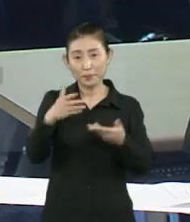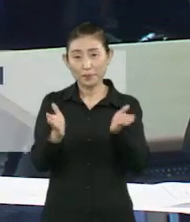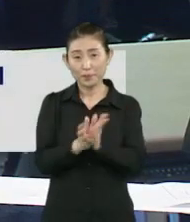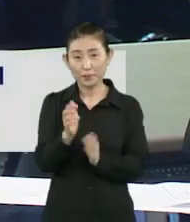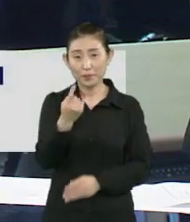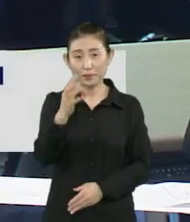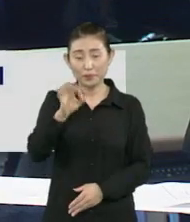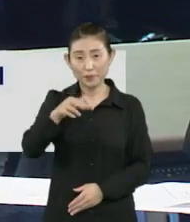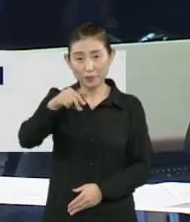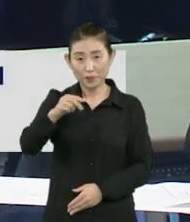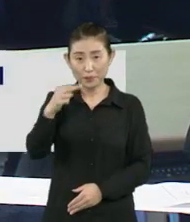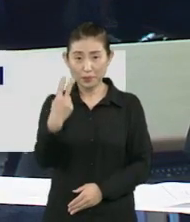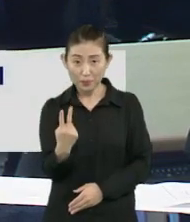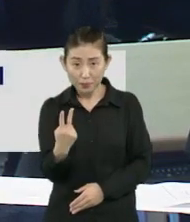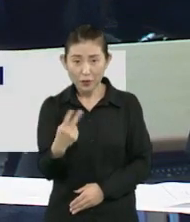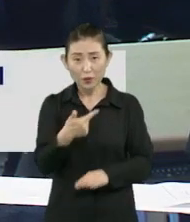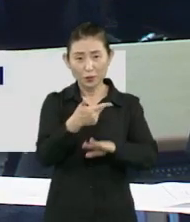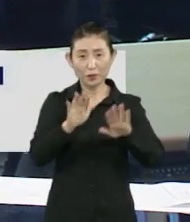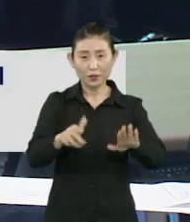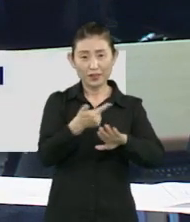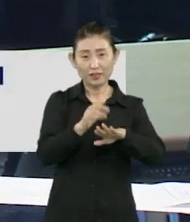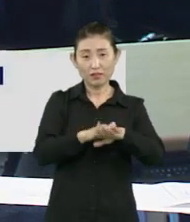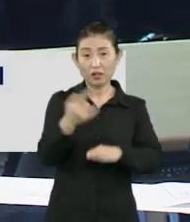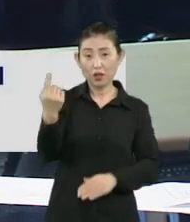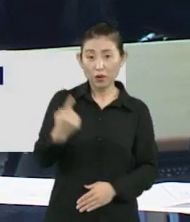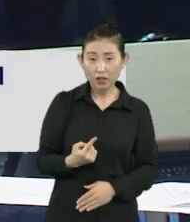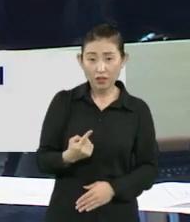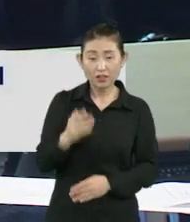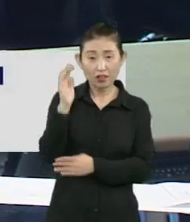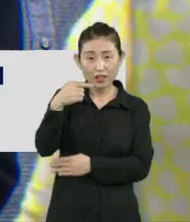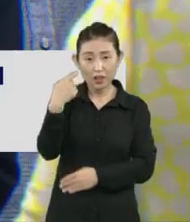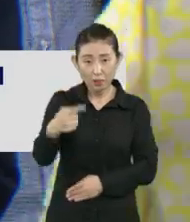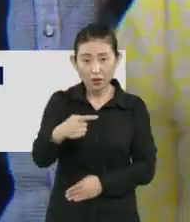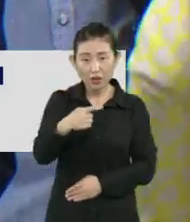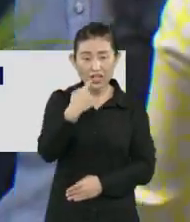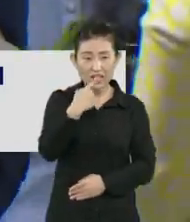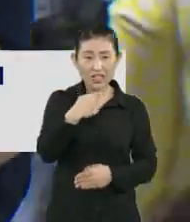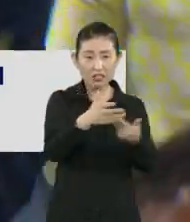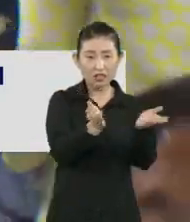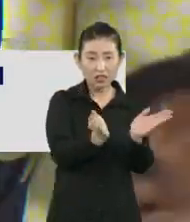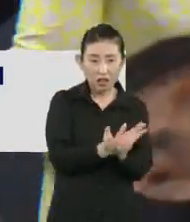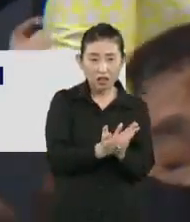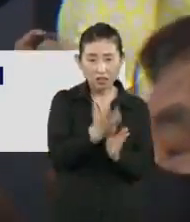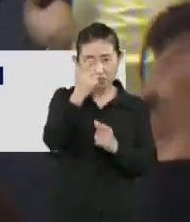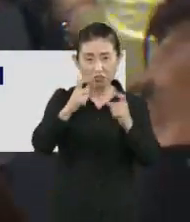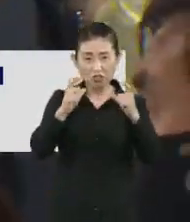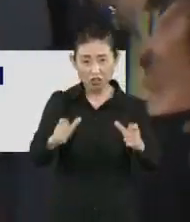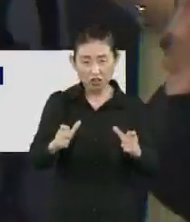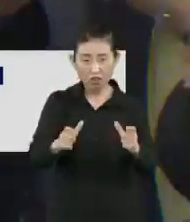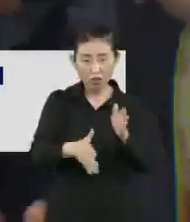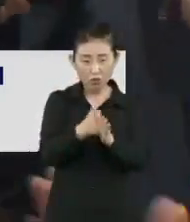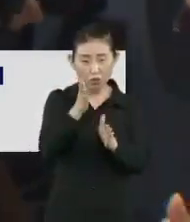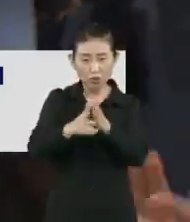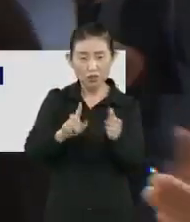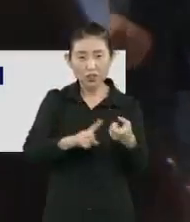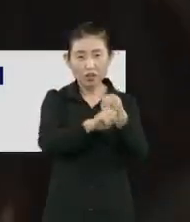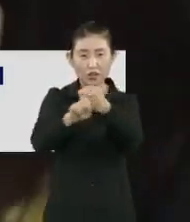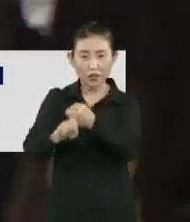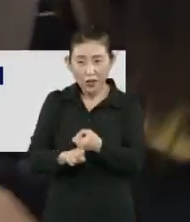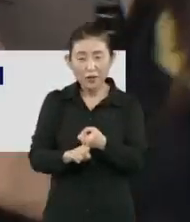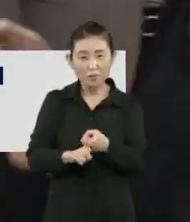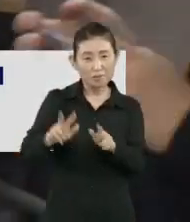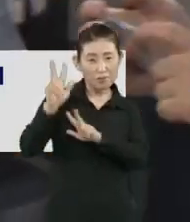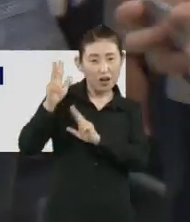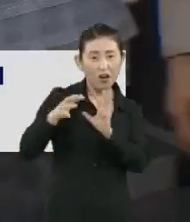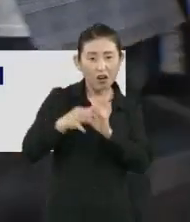국문 애인 홍준표 경선 후보가 오늘 대사를 찾아 최근 민주당 후보들의 충청권 메가시티 공약이 국민을